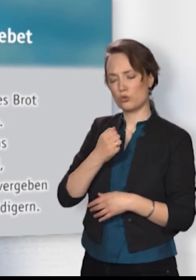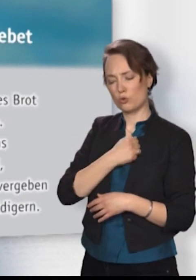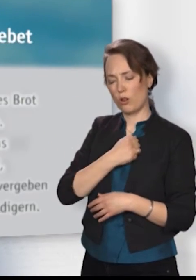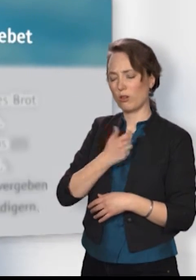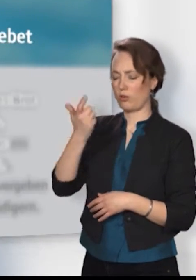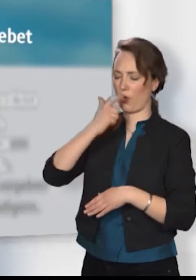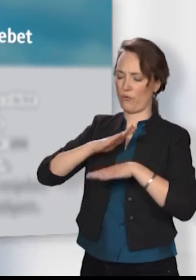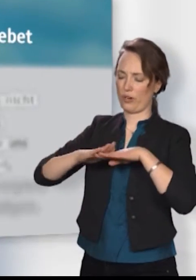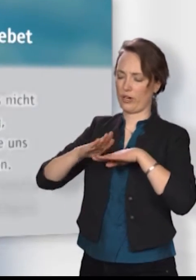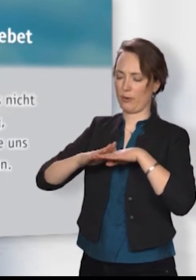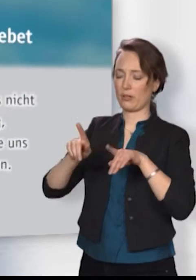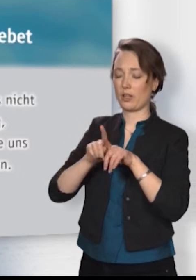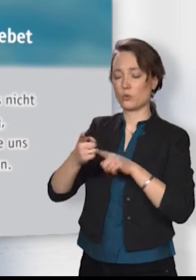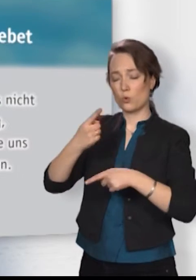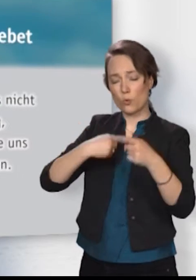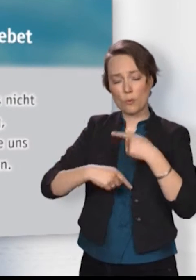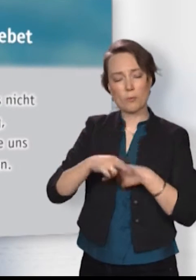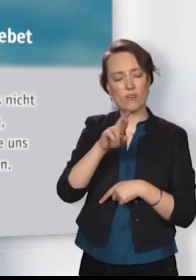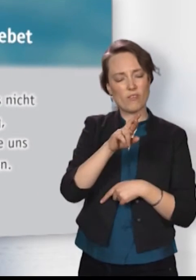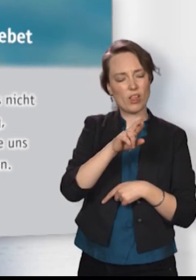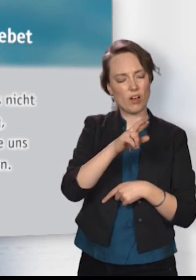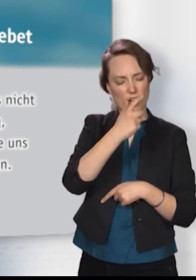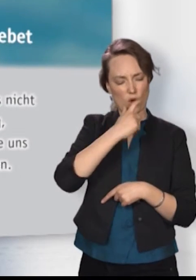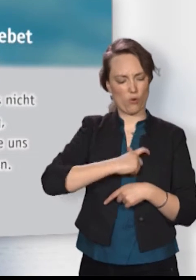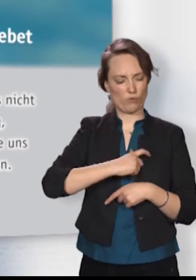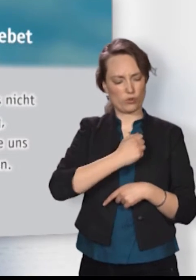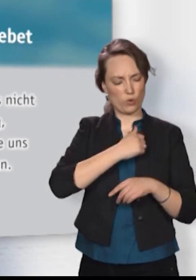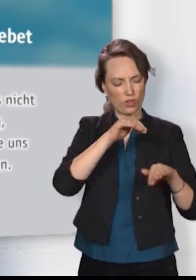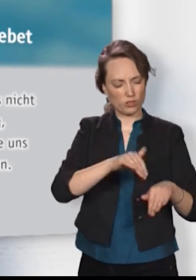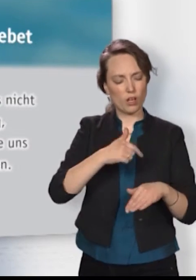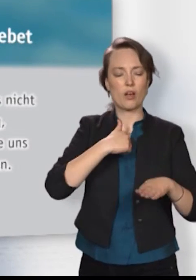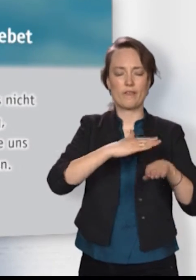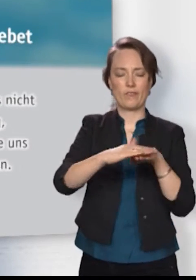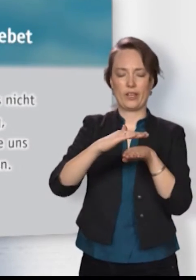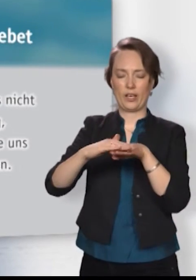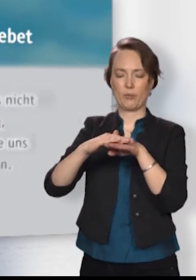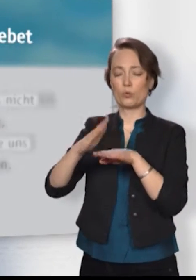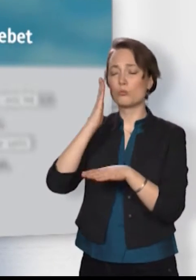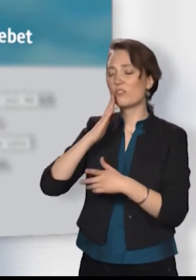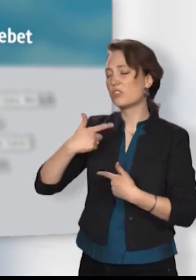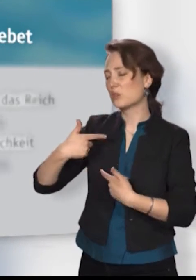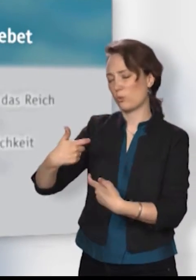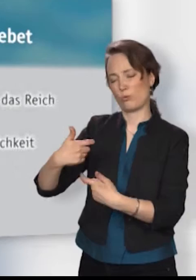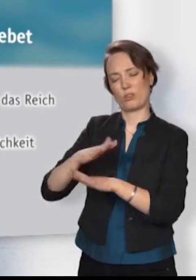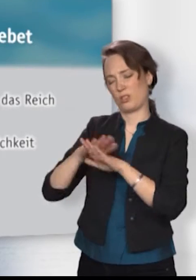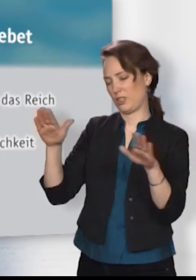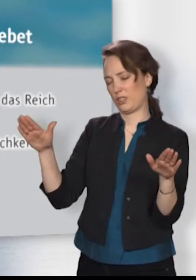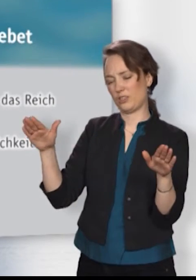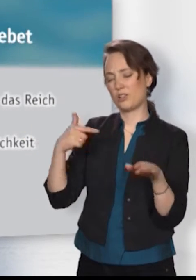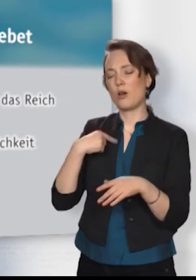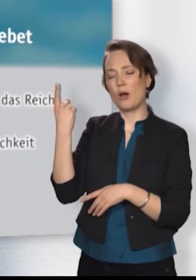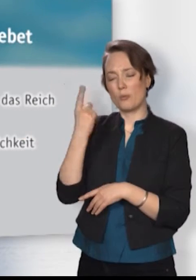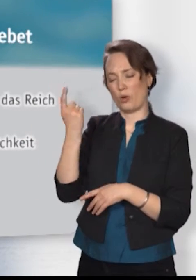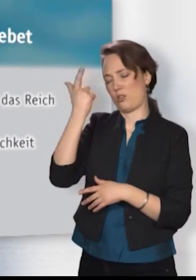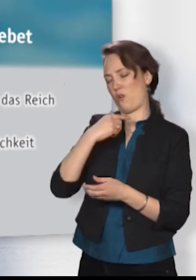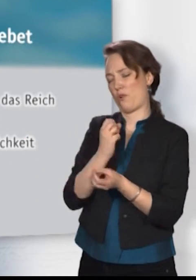vergeben unseren Schuldigern. Und führe uns nicht in Versuchung, sondern erlöse uns von dem Bösen. Denn dein ist